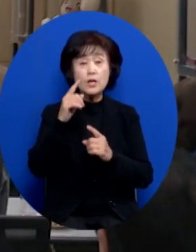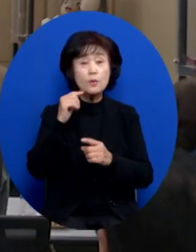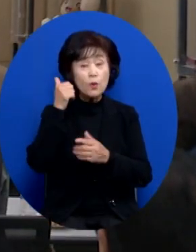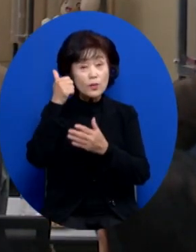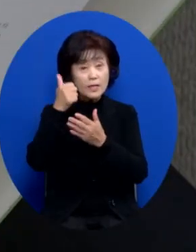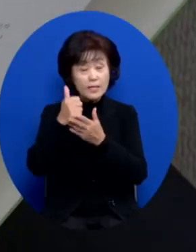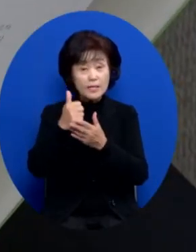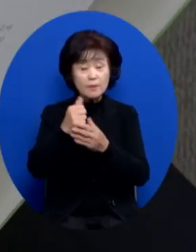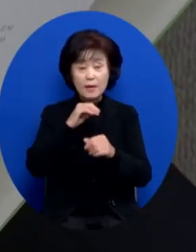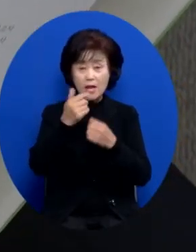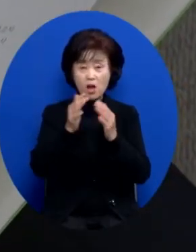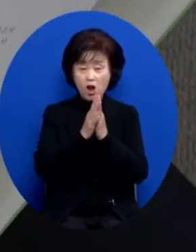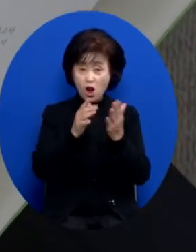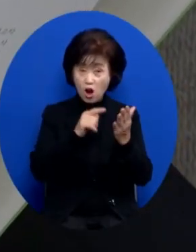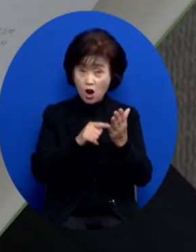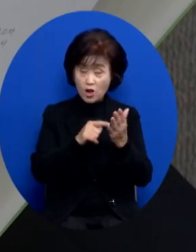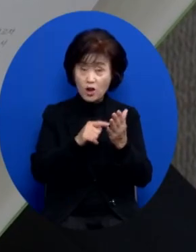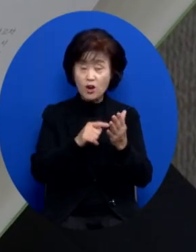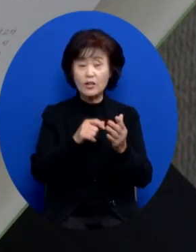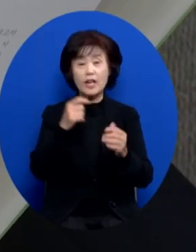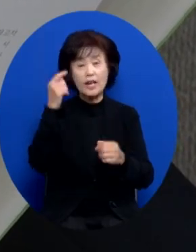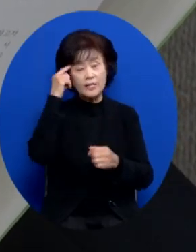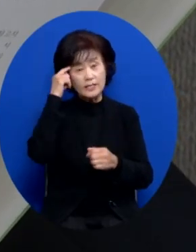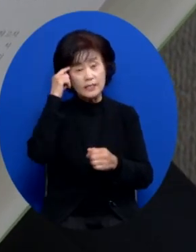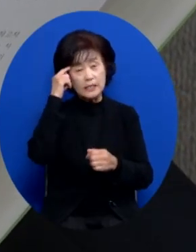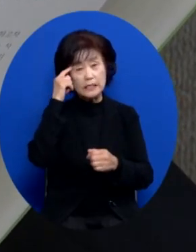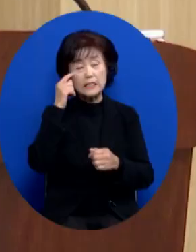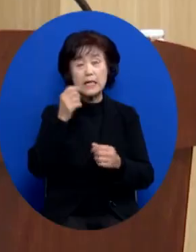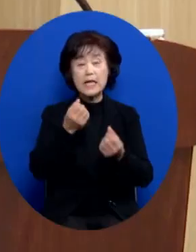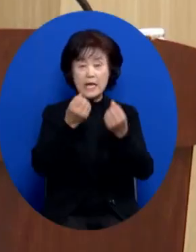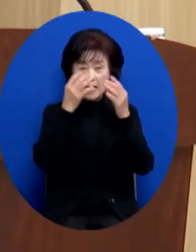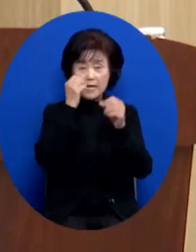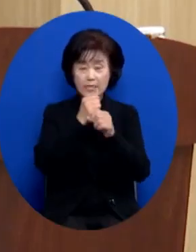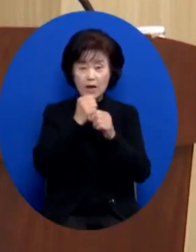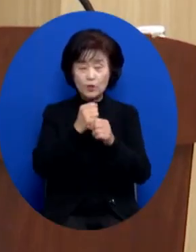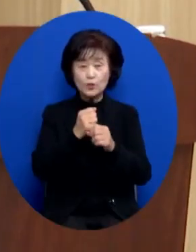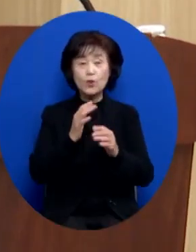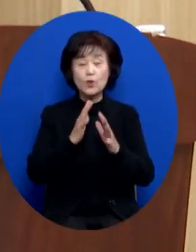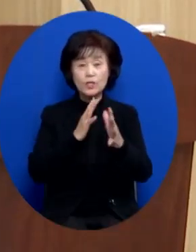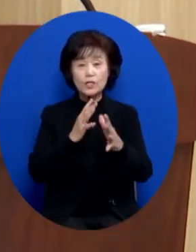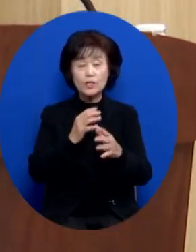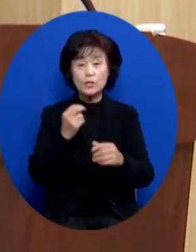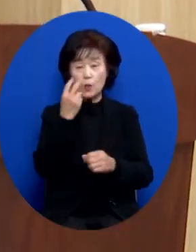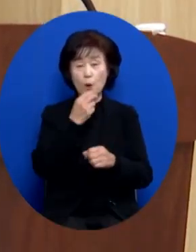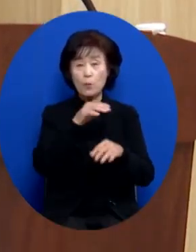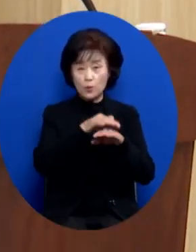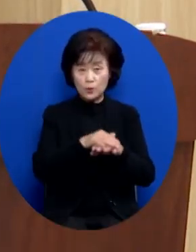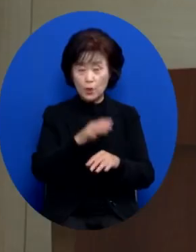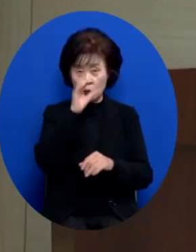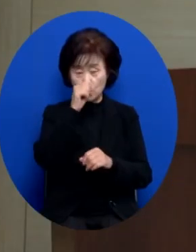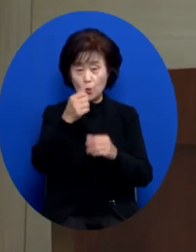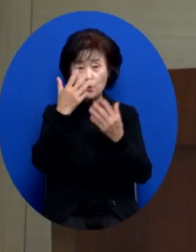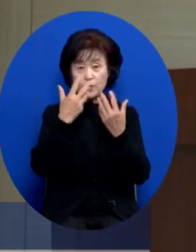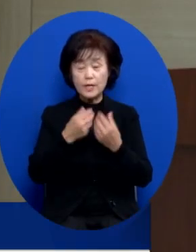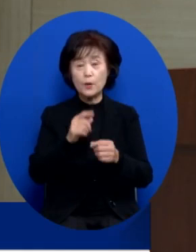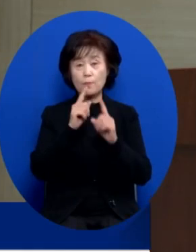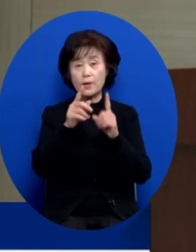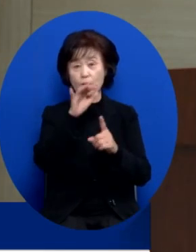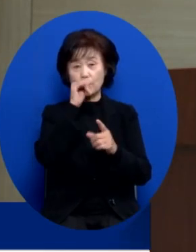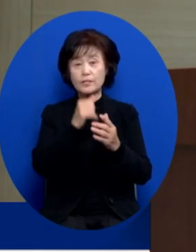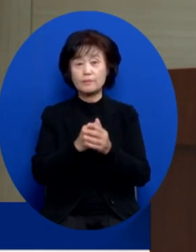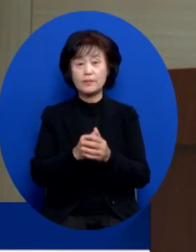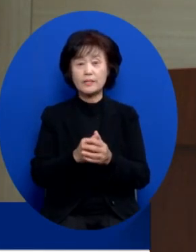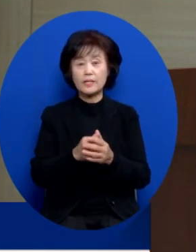성경적 삶과 정신이 기후위기 대응과 창조질서 보존에 좋은 대안이 될 수 있다고 말했습니다. 이원영